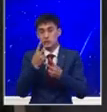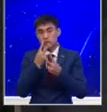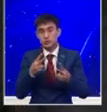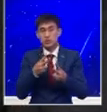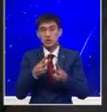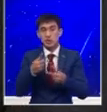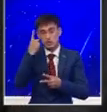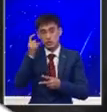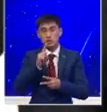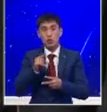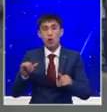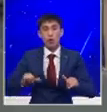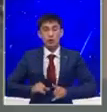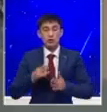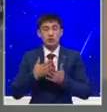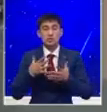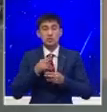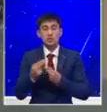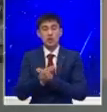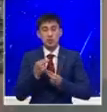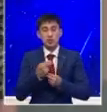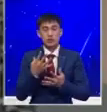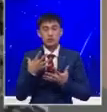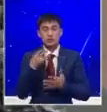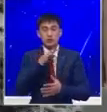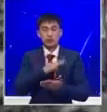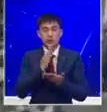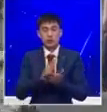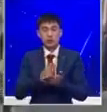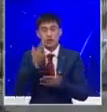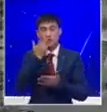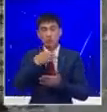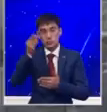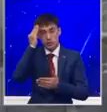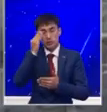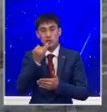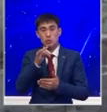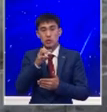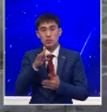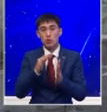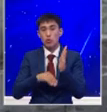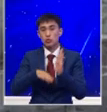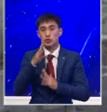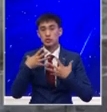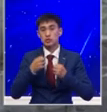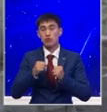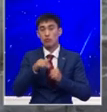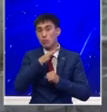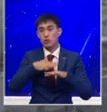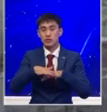дреля известно что лошадь обладает целебными свойствами благодаря зарубежной методике после иппотерапии заметно улучшение здоровья